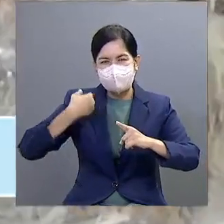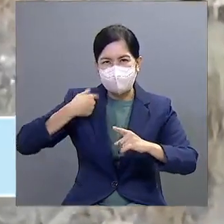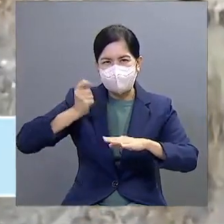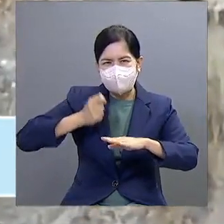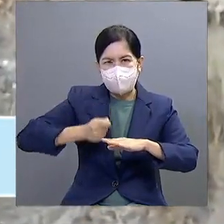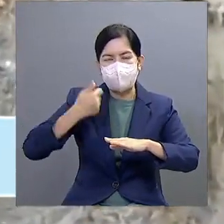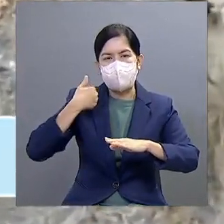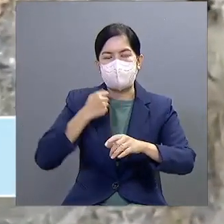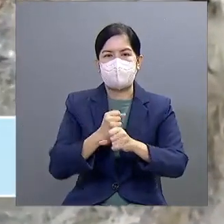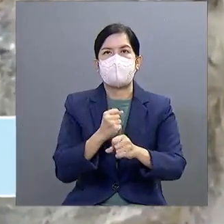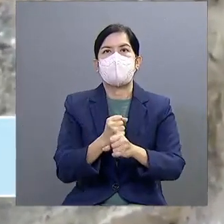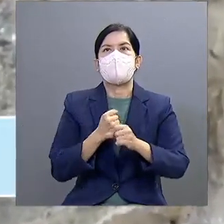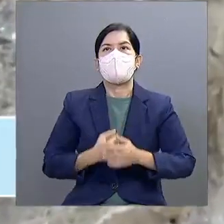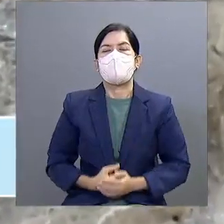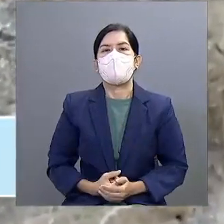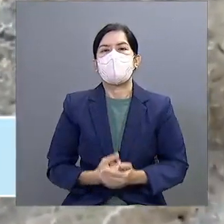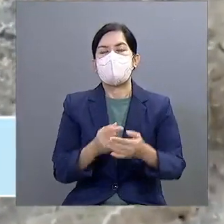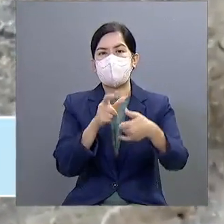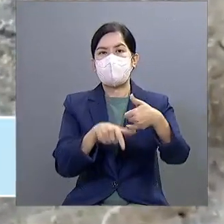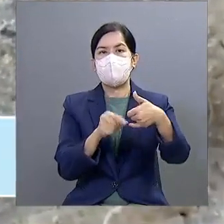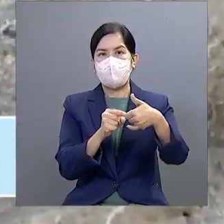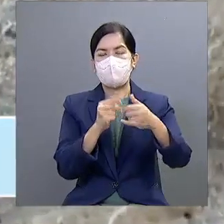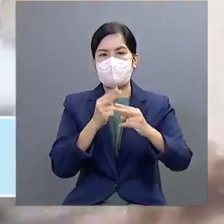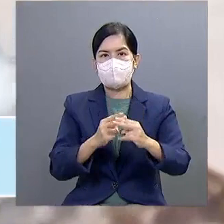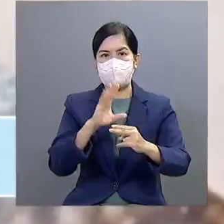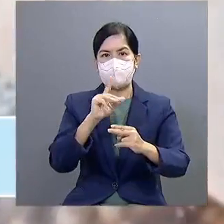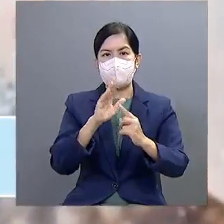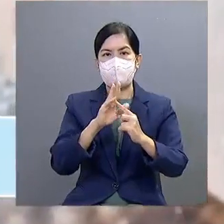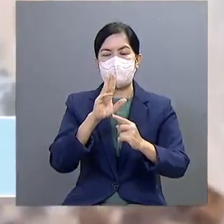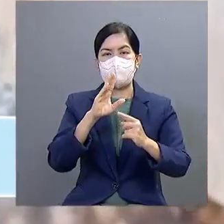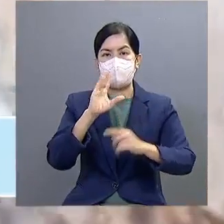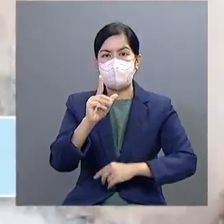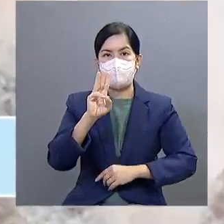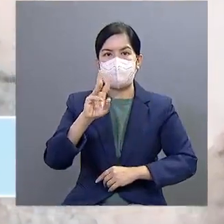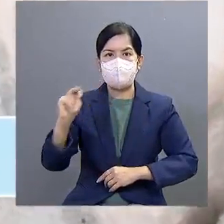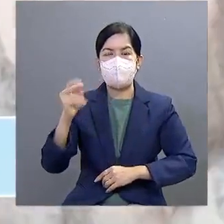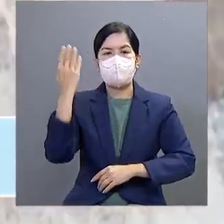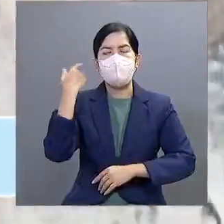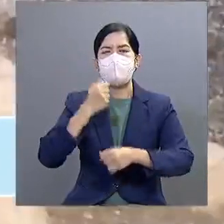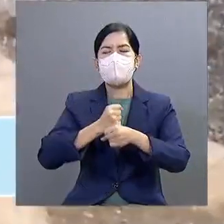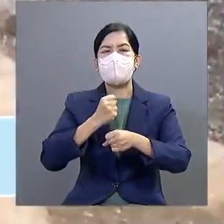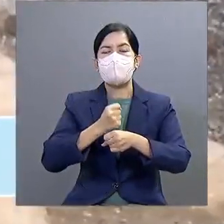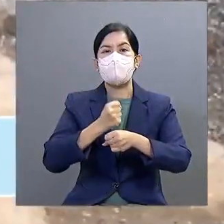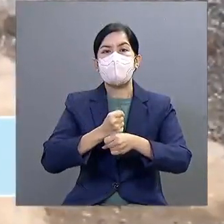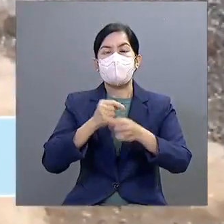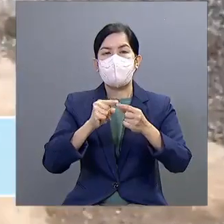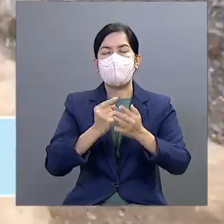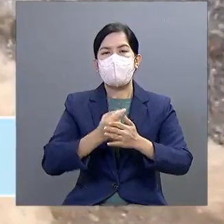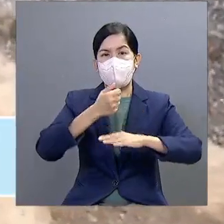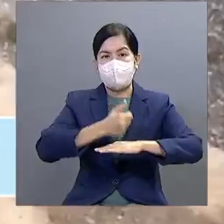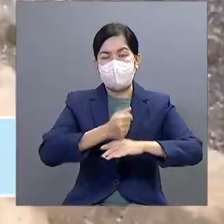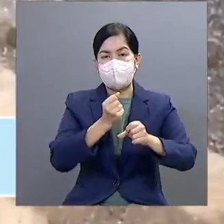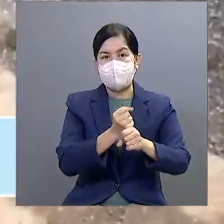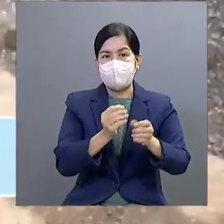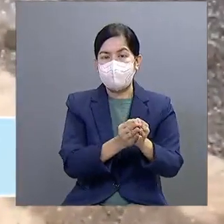หน้าอย่างท่านนี้ก็คือคุณชวนมาสุขค่ะเป็นอดีตพ่อครัวร้านอาหารที่ตอนนี้เนี่ยจากพ่อครัวก็มาเป็นช่างตีมีดเพราะว่า